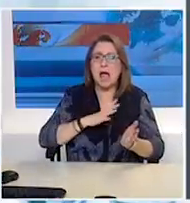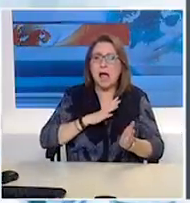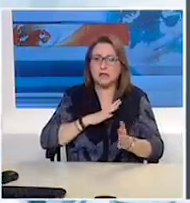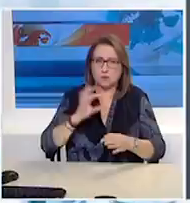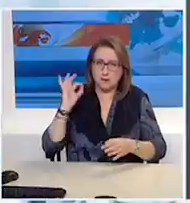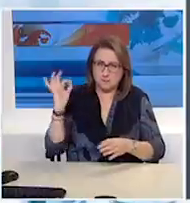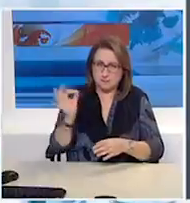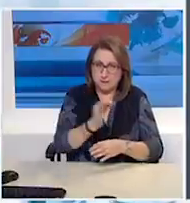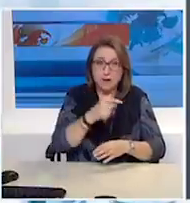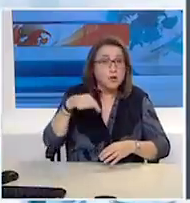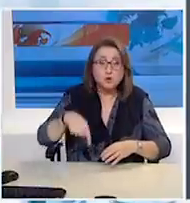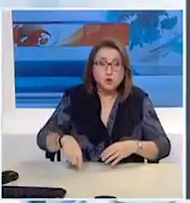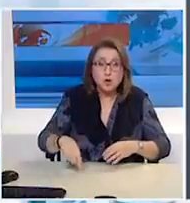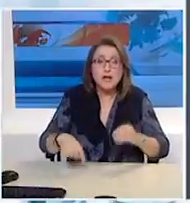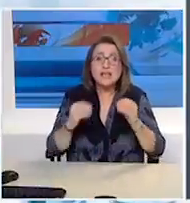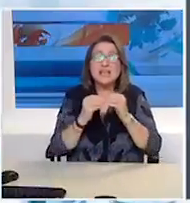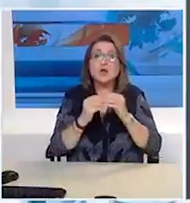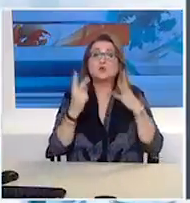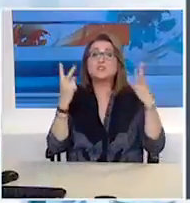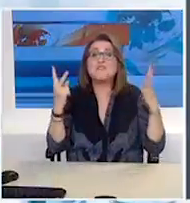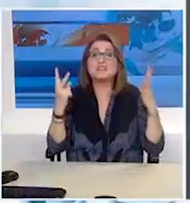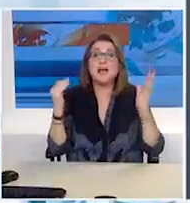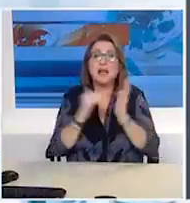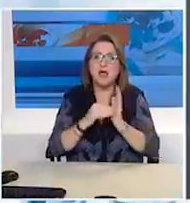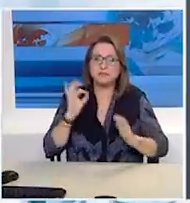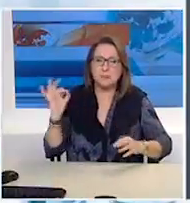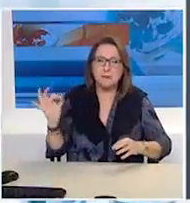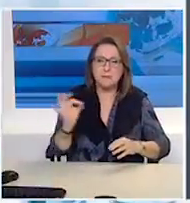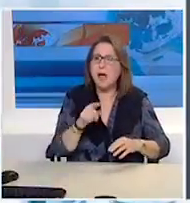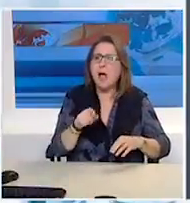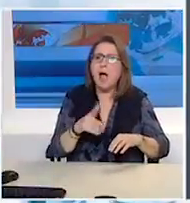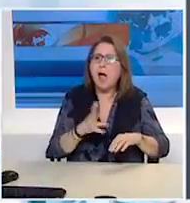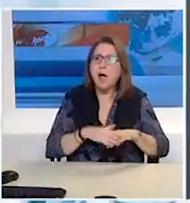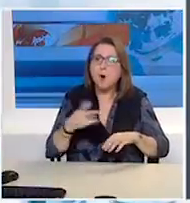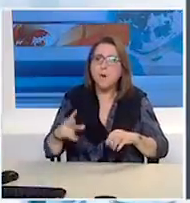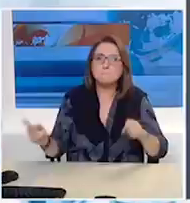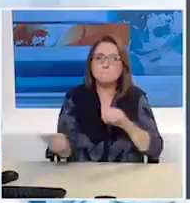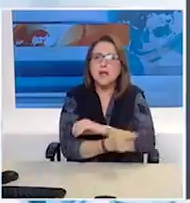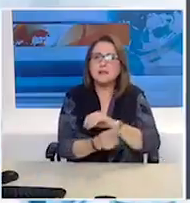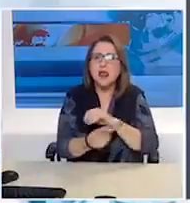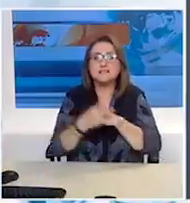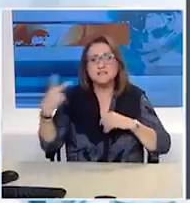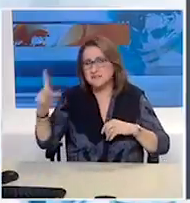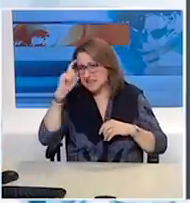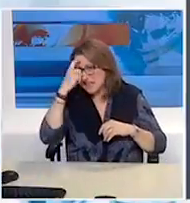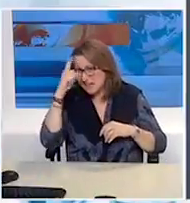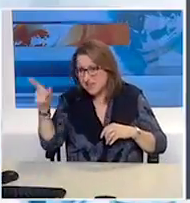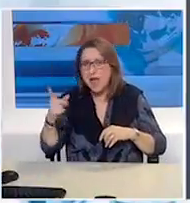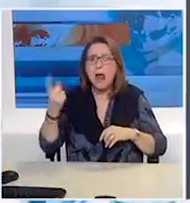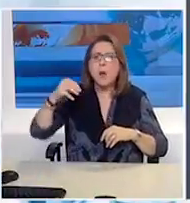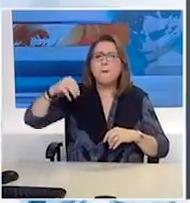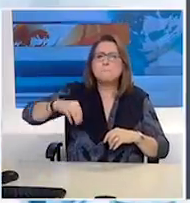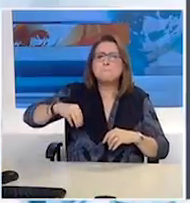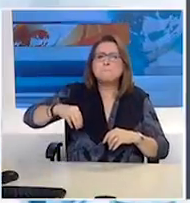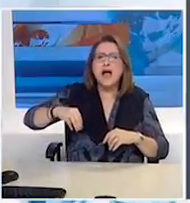της νόσου, με την επιδημία να επικεντρώνεται σε μετανάστες εργάτες που προέρχονται από χώρες όπως η Ινδία και το Μπαγκλαντές και οι οποίοι